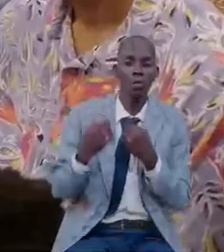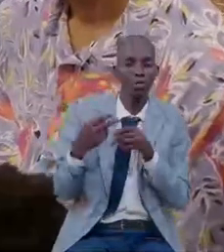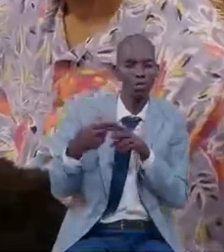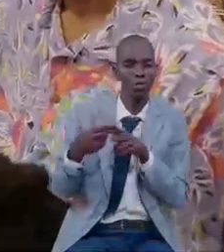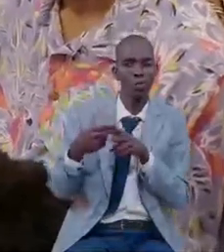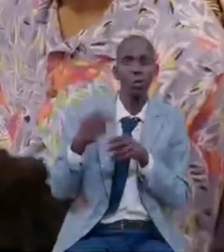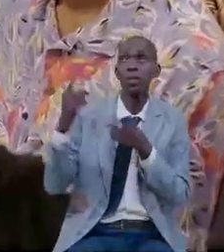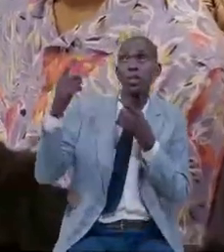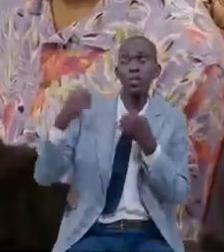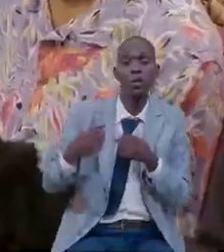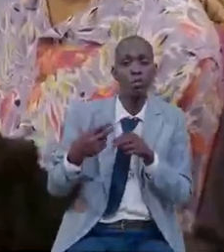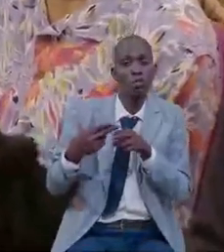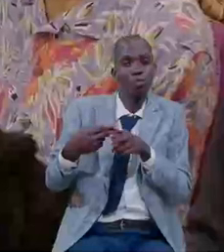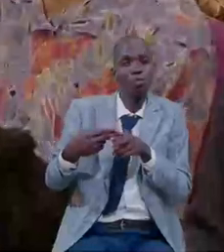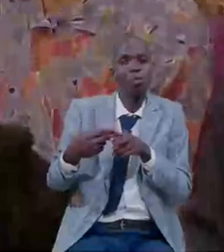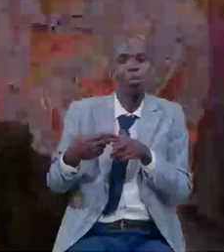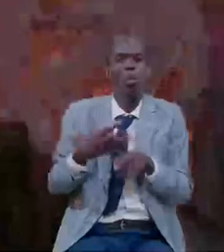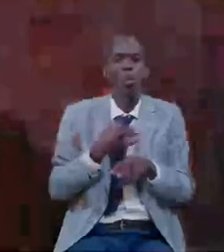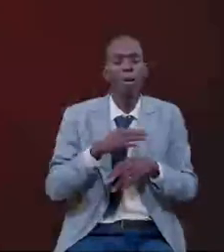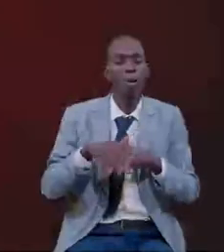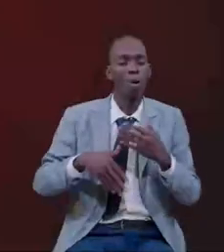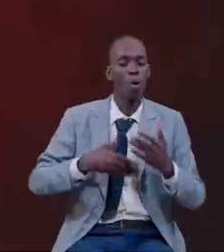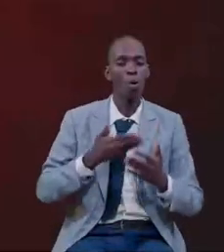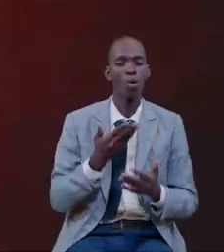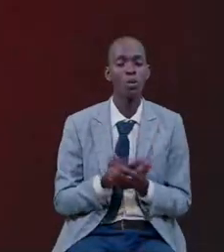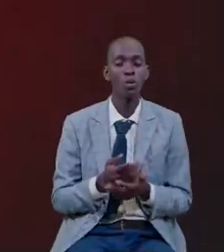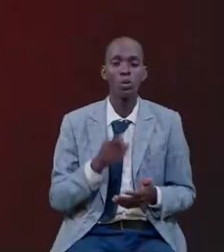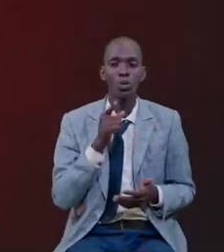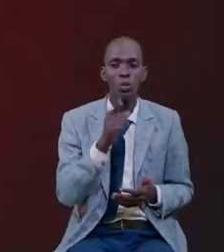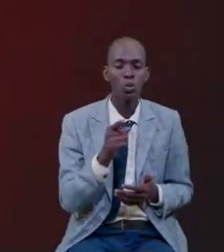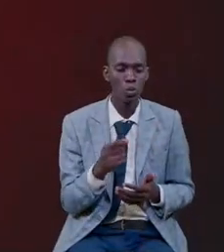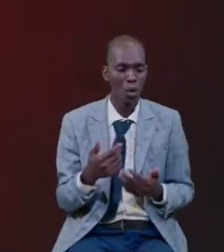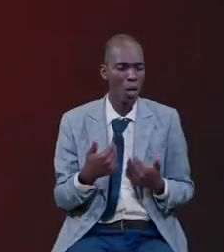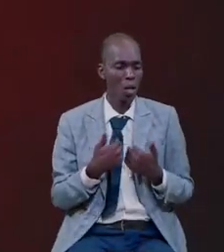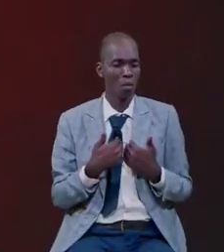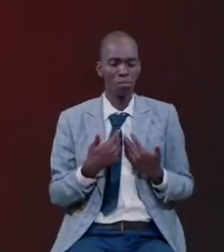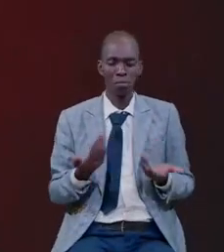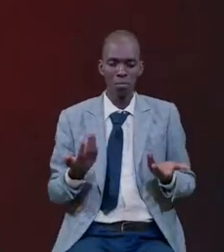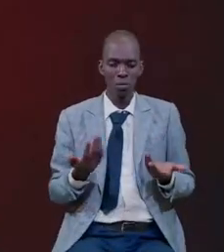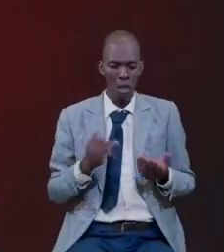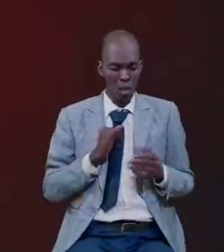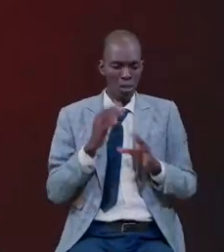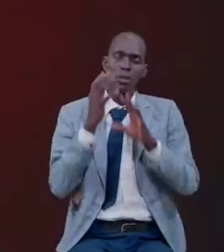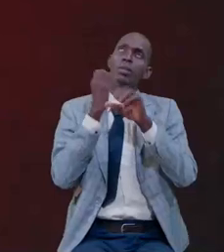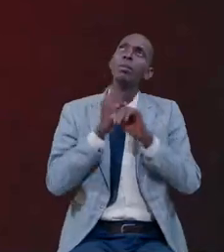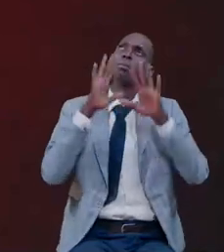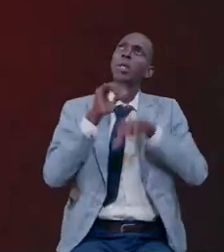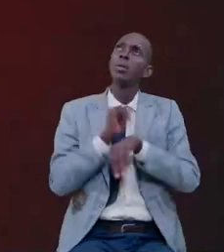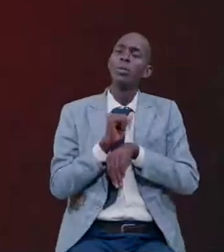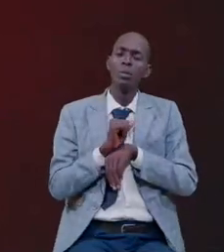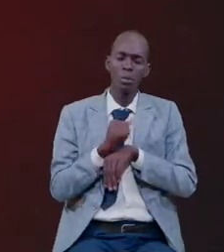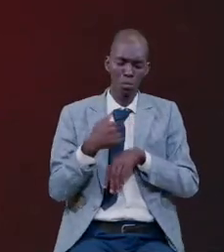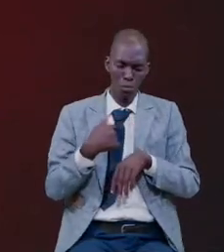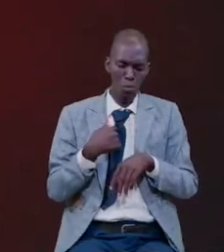bientôt à tout moment. Si tout ce que vous avez, j'ai un miracle, non seulement ça,